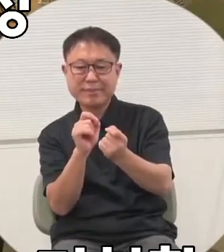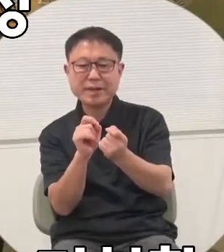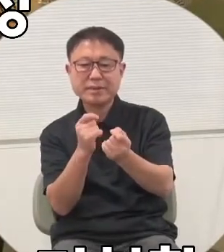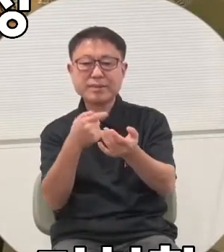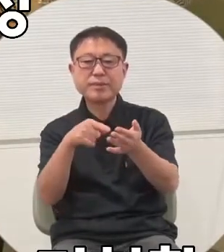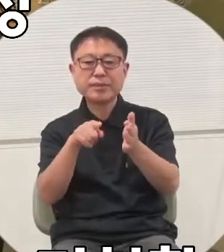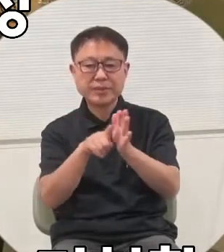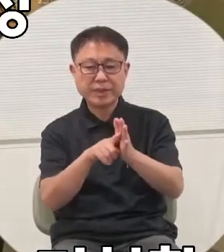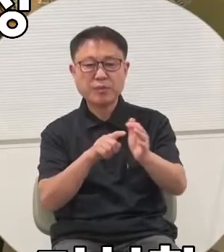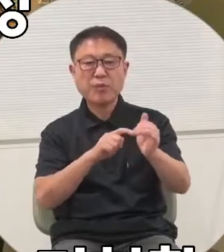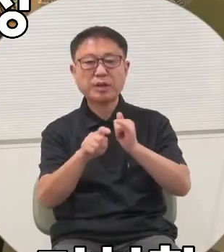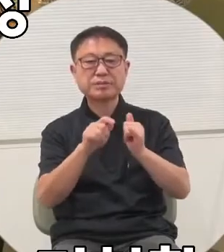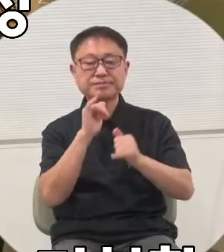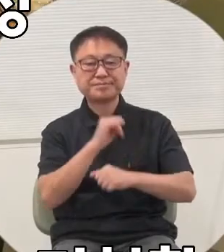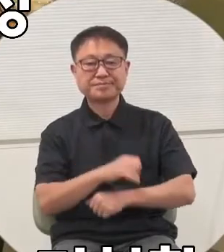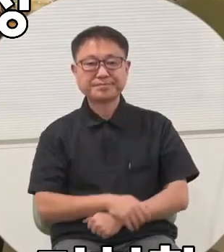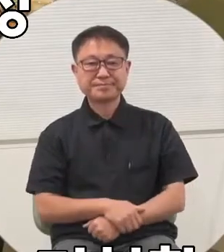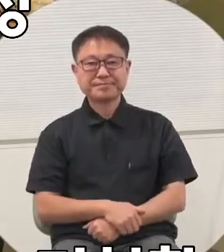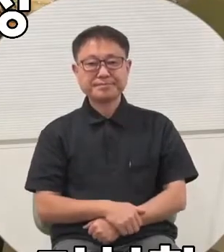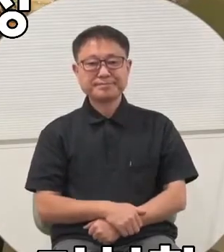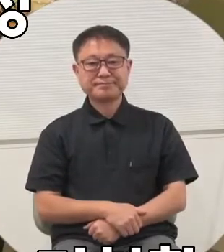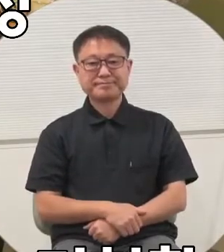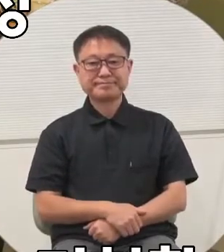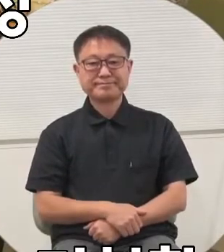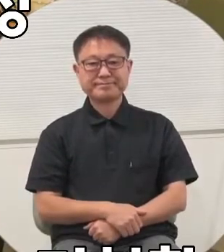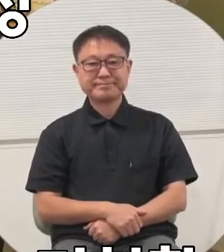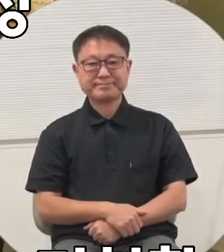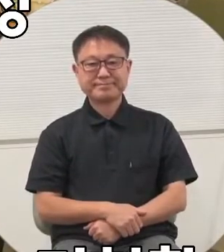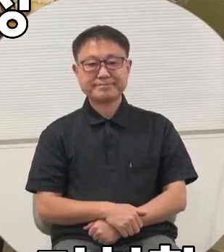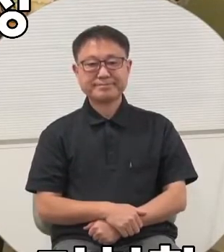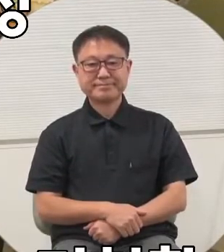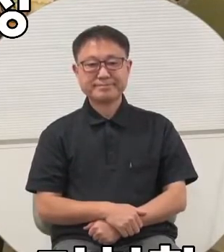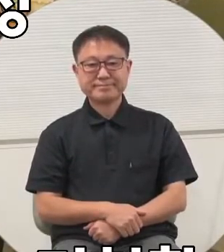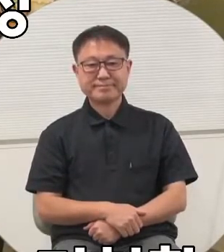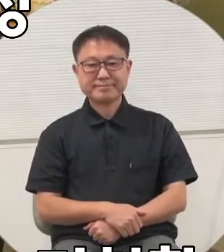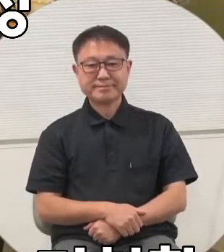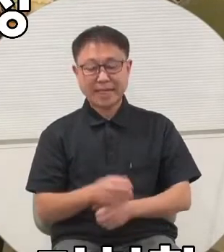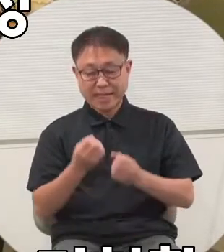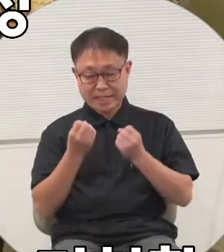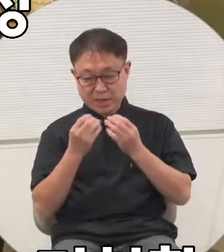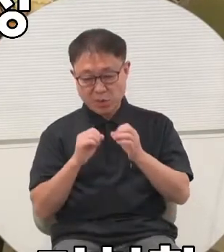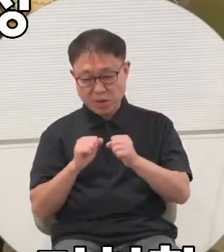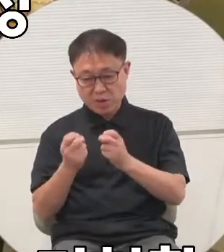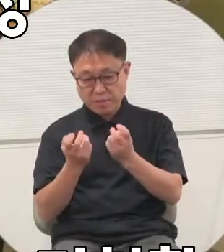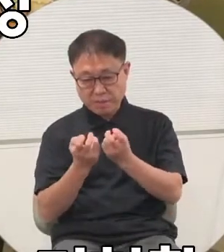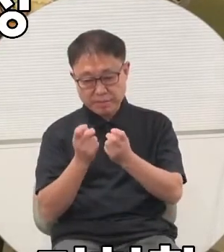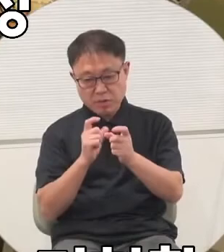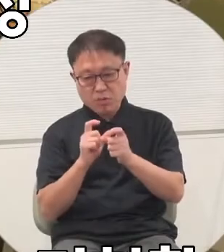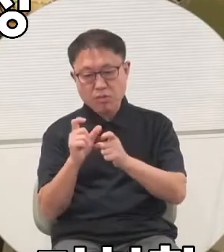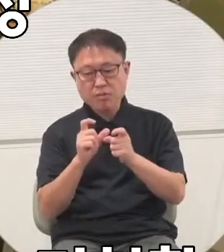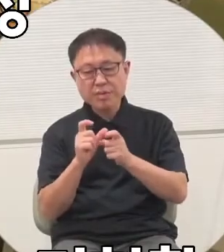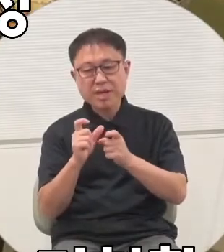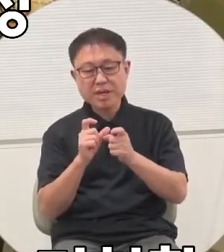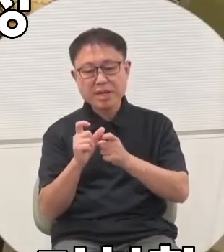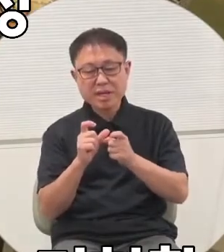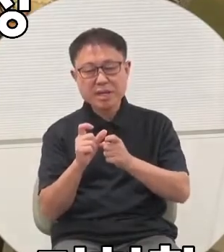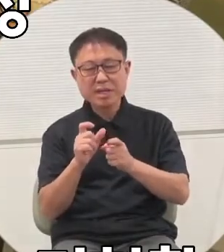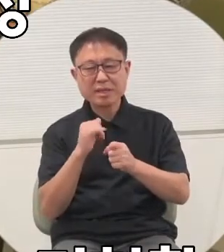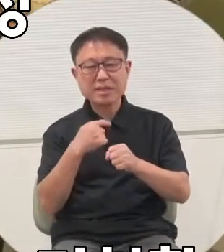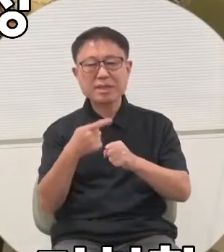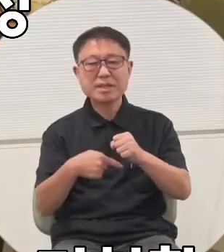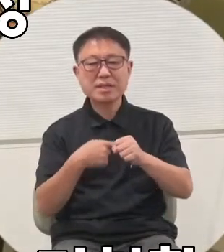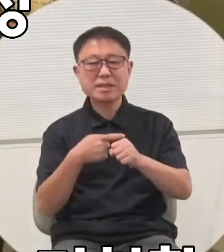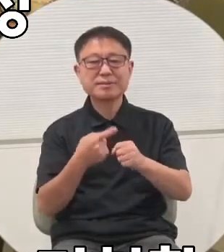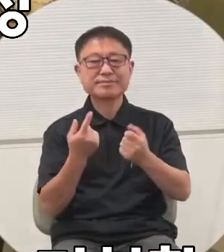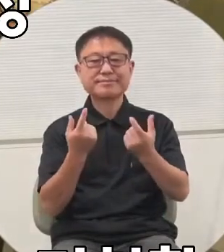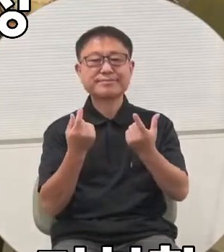활동들을 펼쳤던 것 같아요. 네, 그렇습니다. 사실 새로운 활동 방식에 대해서도 많이 고민을 하게 했던 한 해인 것 같습니다.